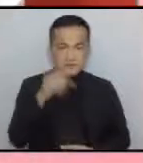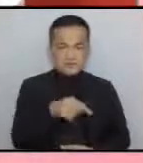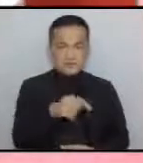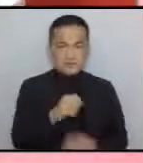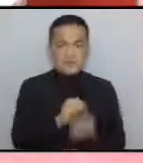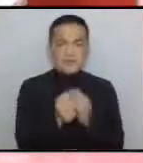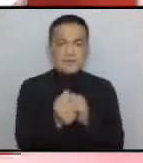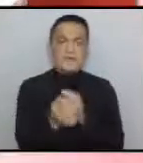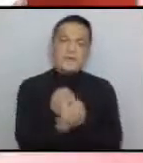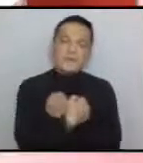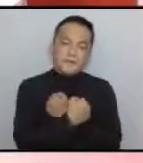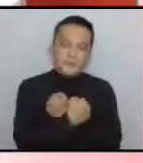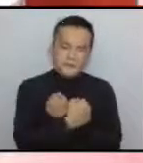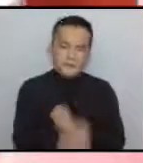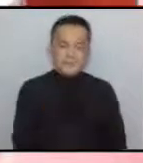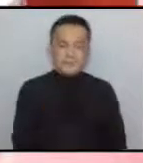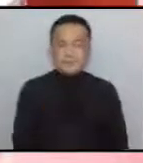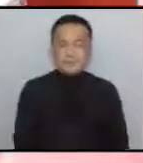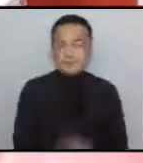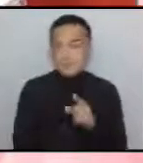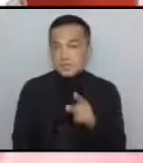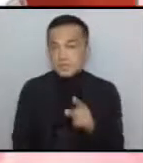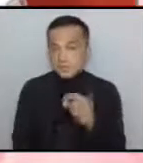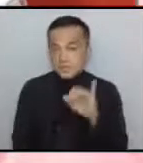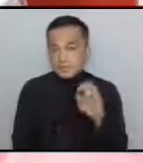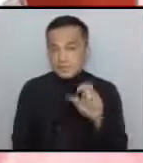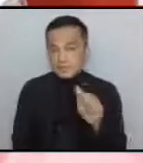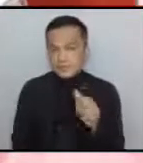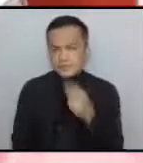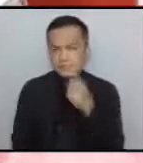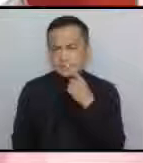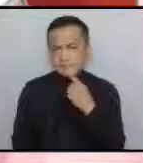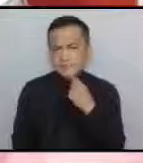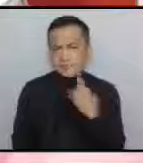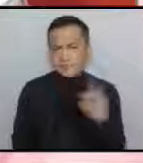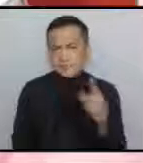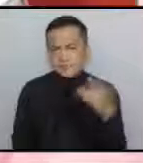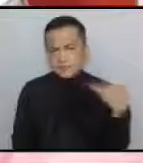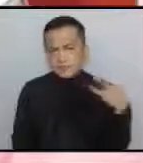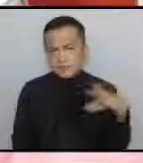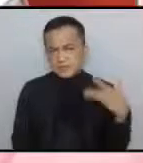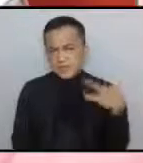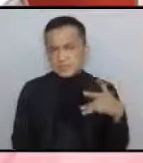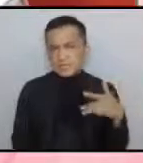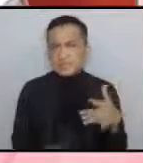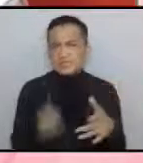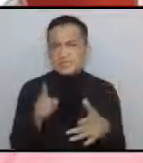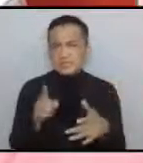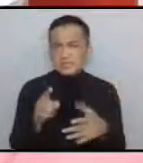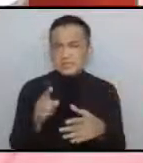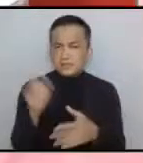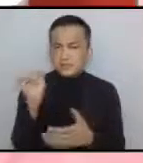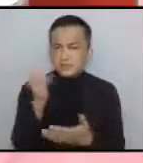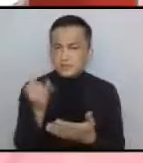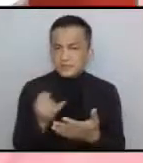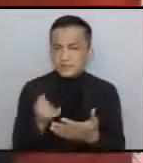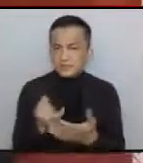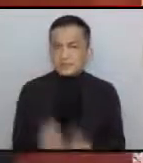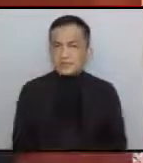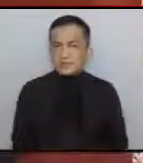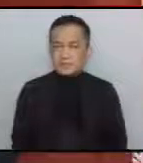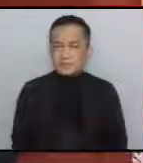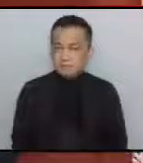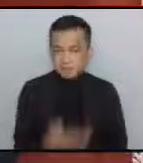Passion ko. Pero na. Usually, Miss Isa, ano ba yung style ng mga paintings mo? And para sa mga ka-RSP natin na